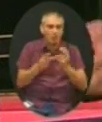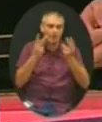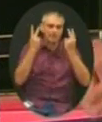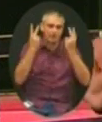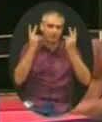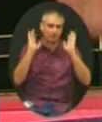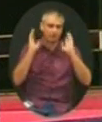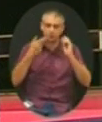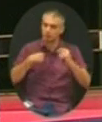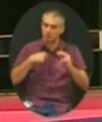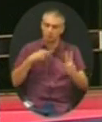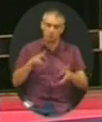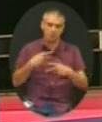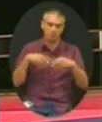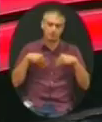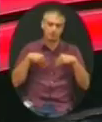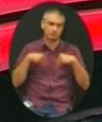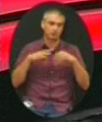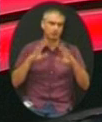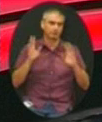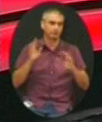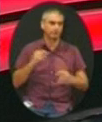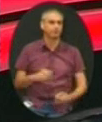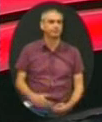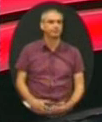וערכי שאנחנו לא יכולים לאפשר אותו. שואל אותך